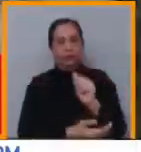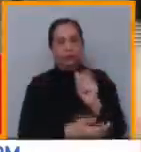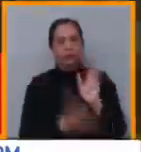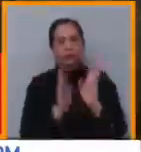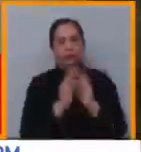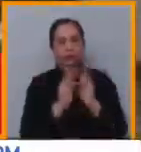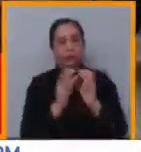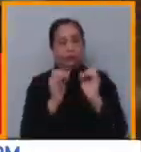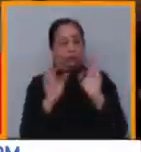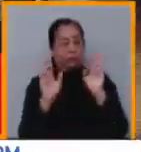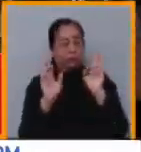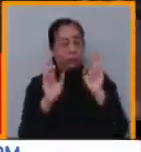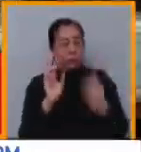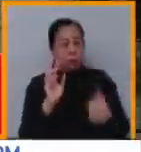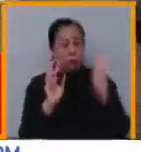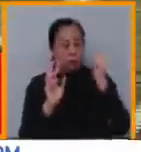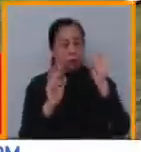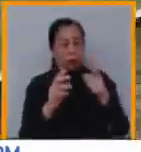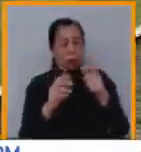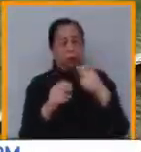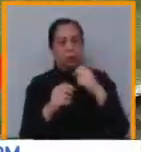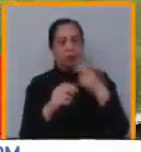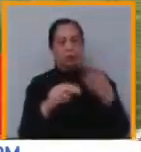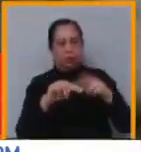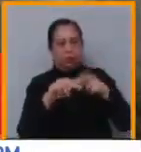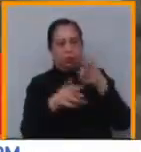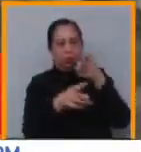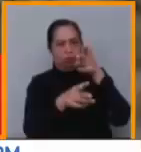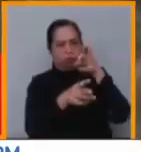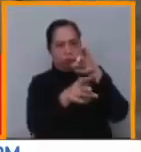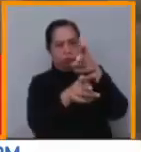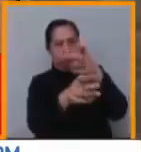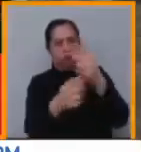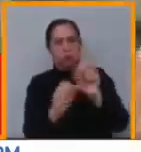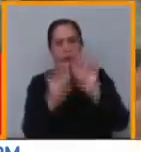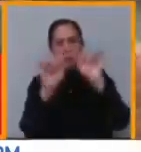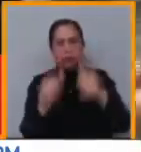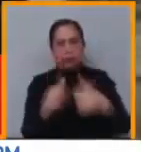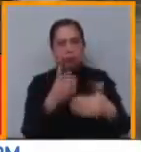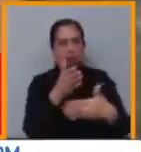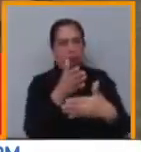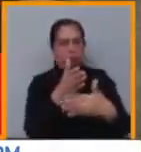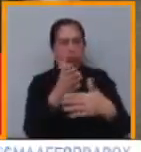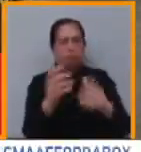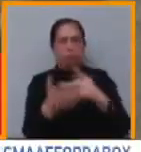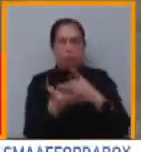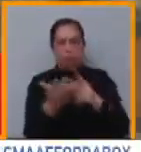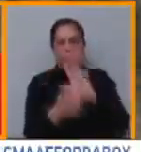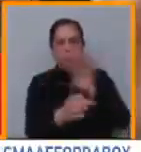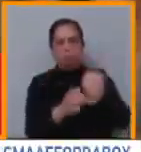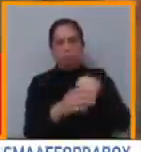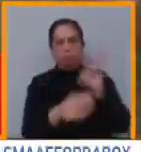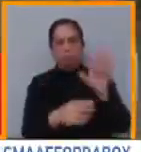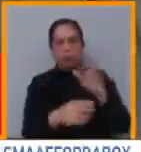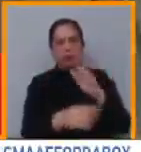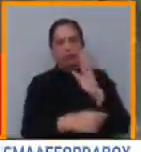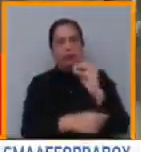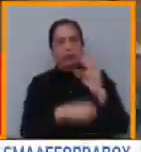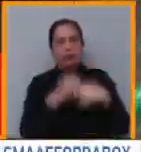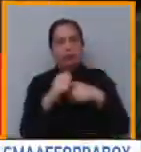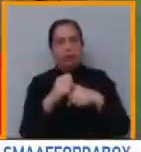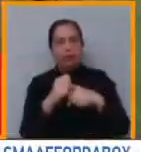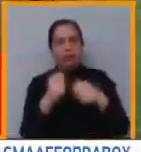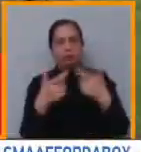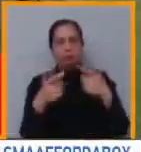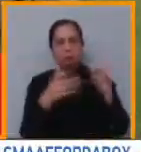Pacquiao ang isang multi-layered at makabagong railway system na magiging bahagi raw ng kanyang 50-year master plan for transport